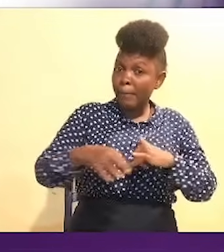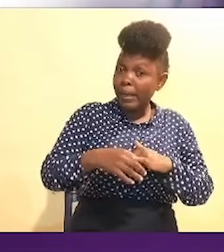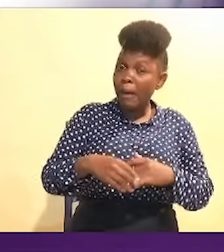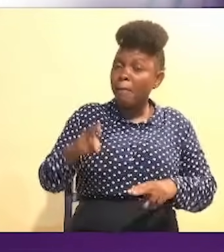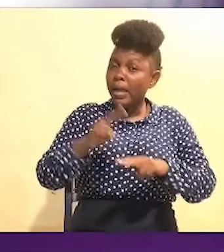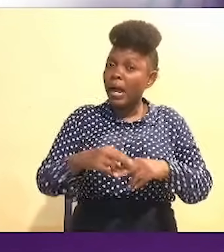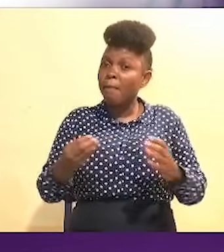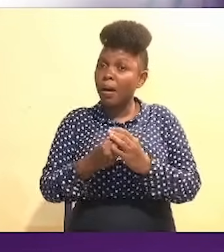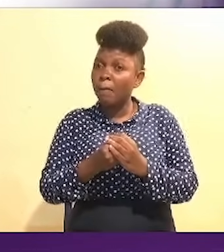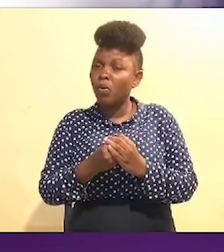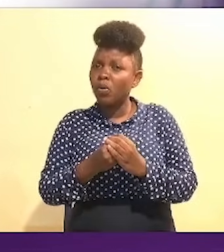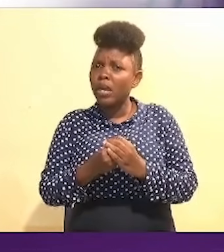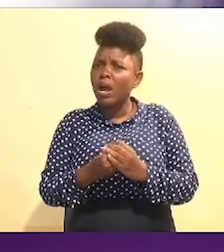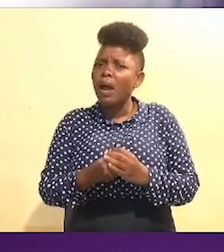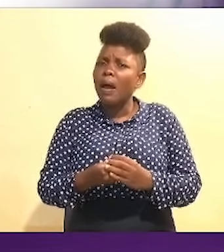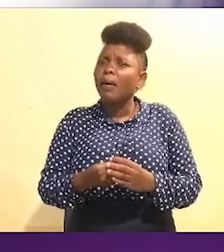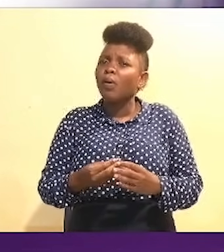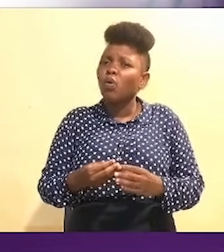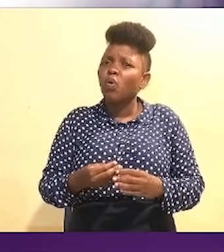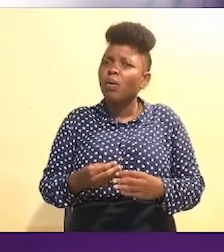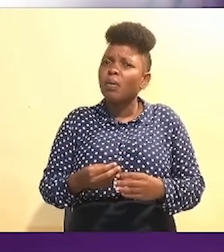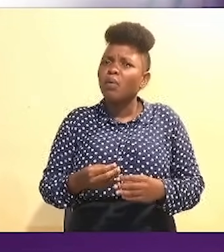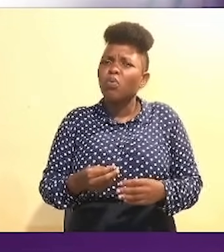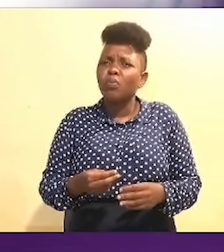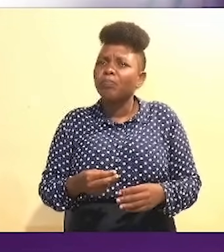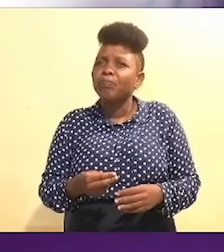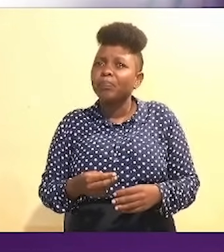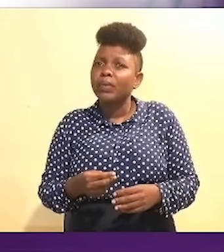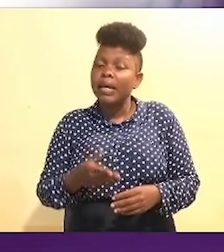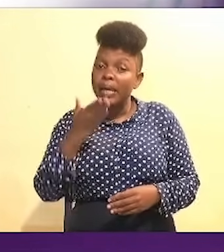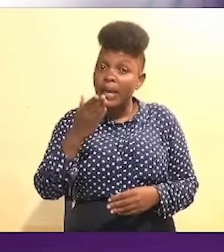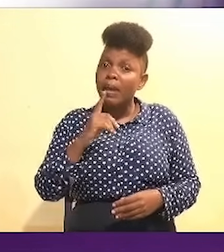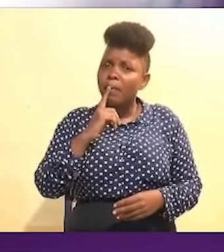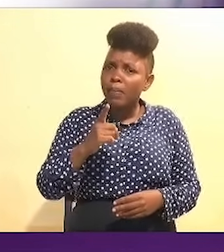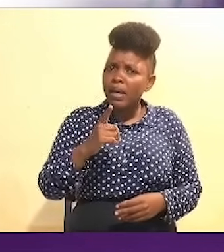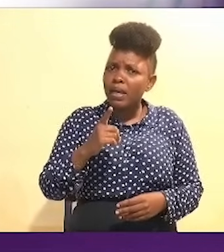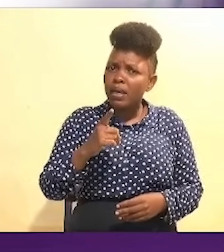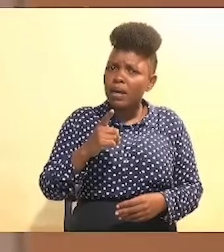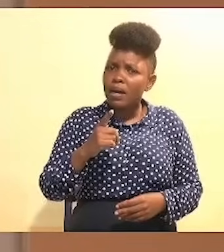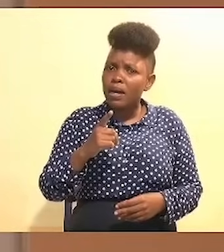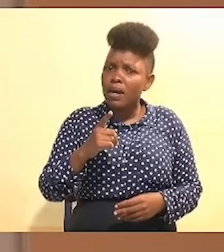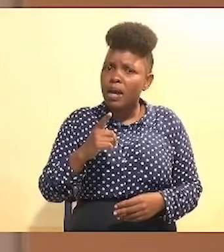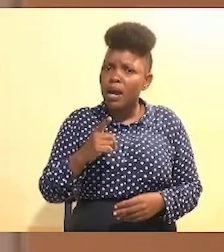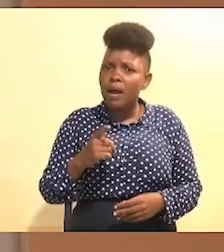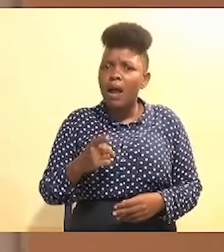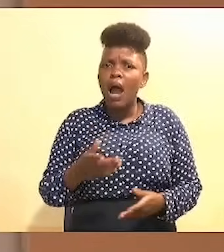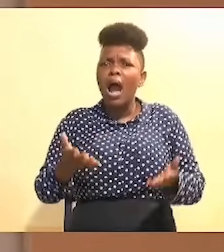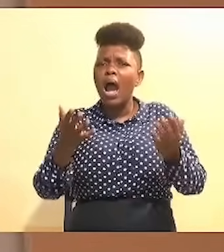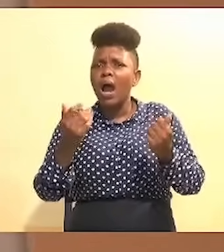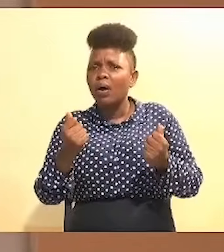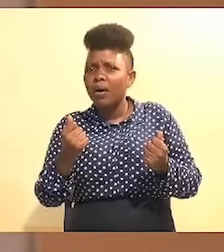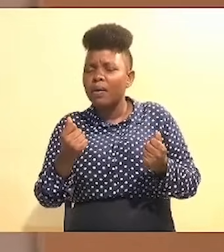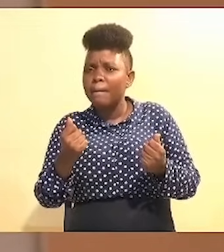television, kuna pozi fulani, kuna jicho atakupiga, yeye pale amesha sendi ujumbe wake. Hawezi kutamka, hawezi kuonyesha,